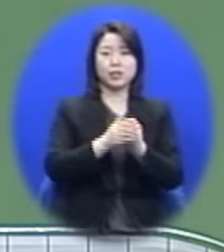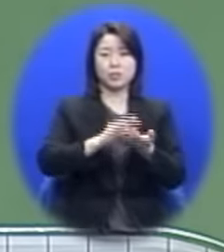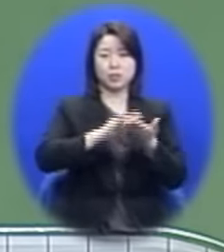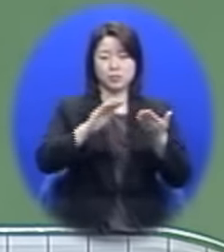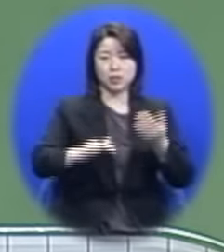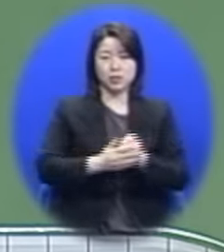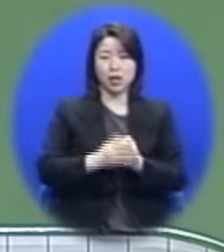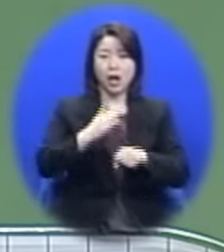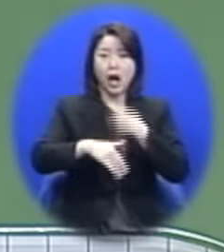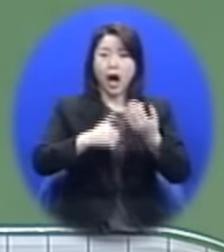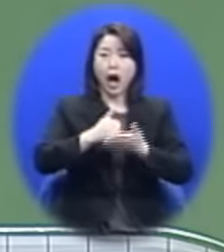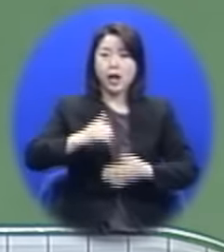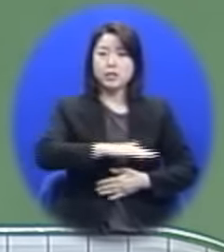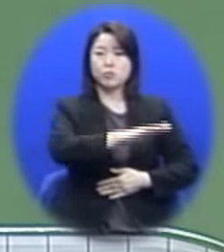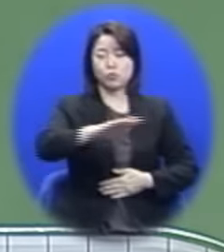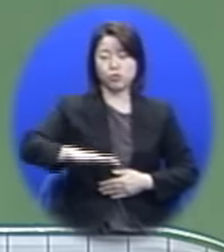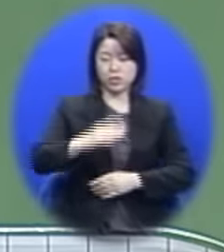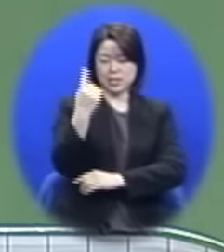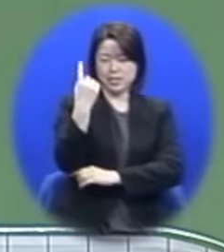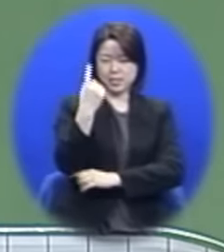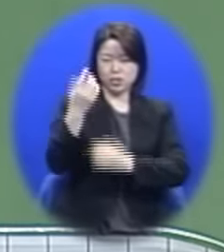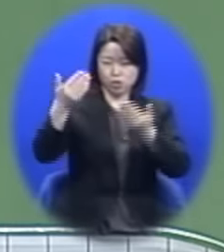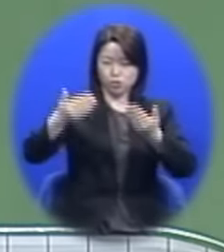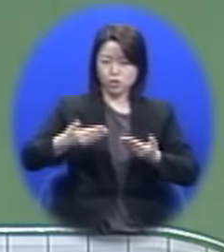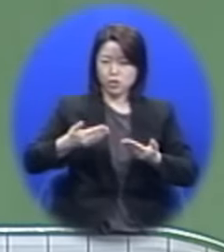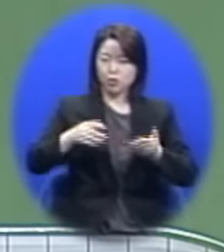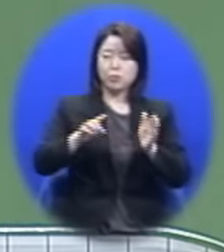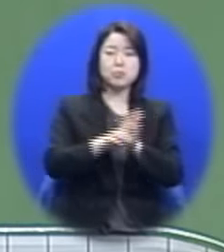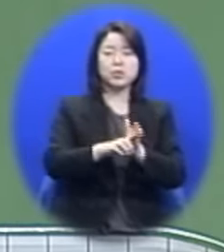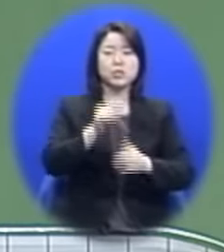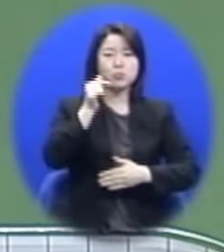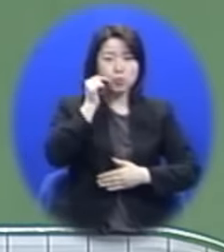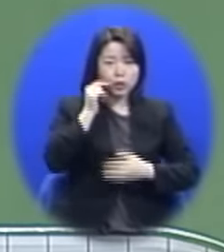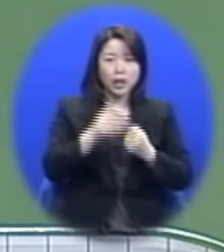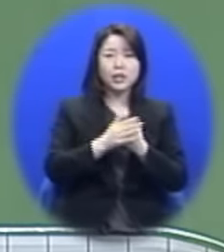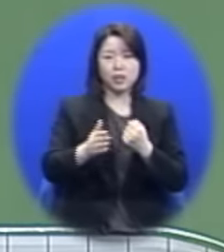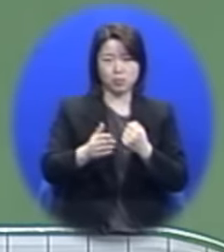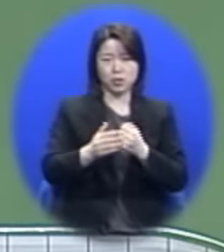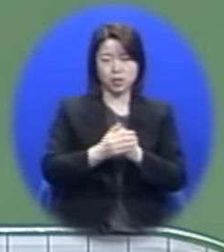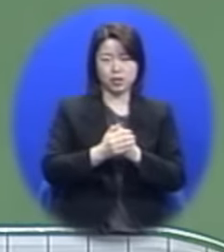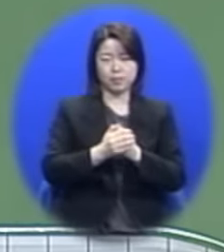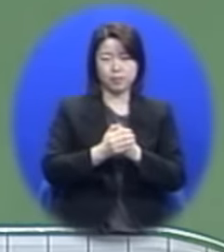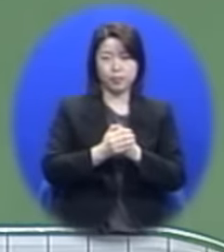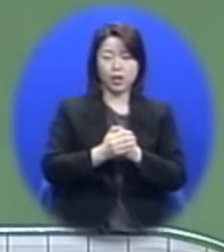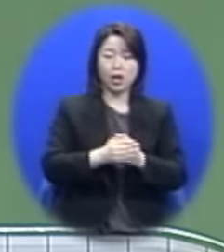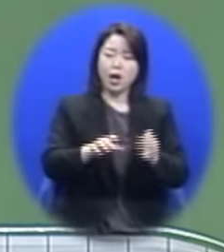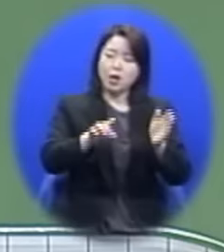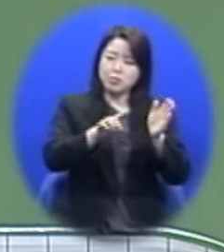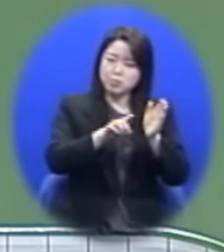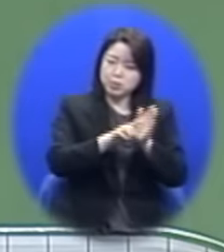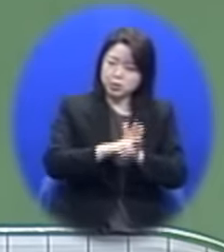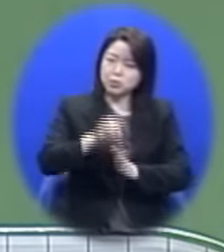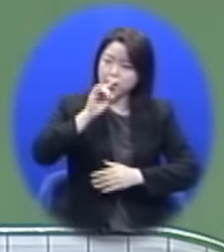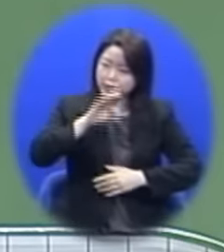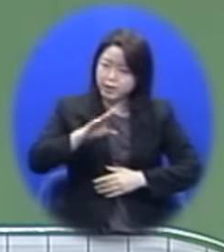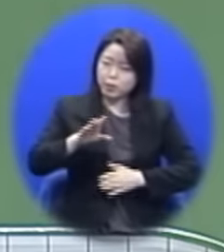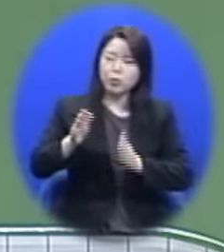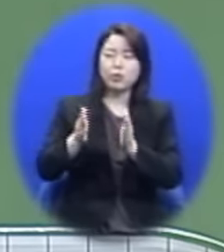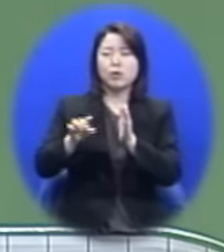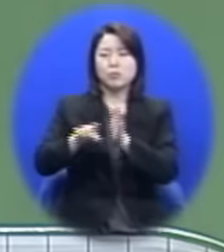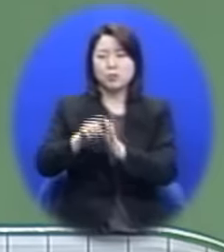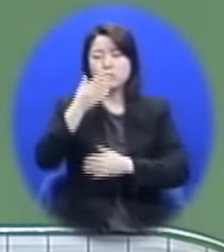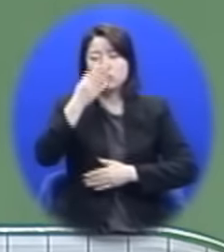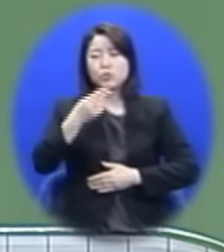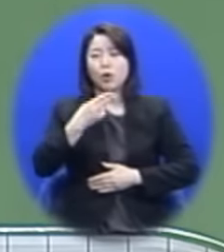우리를 지켜주신다는 게 안 믿어지니까 믿어서도 안 되고 믿을 수도 없는 대상을 자꾸